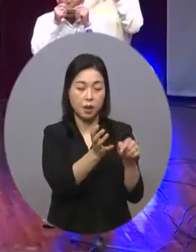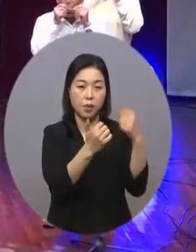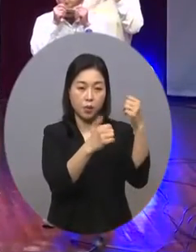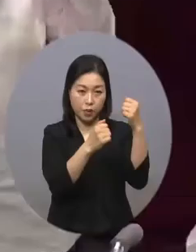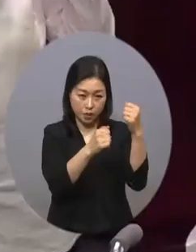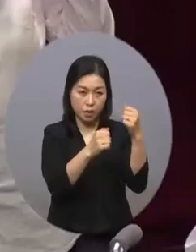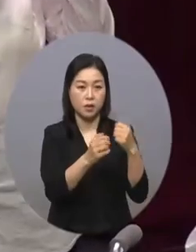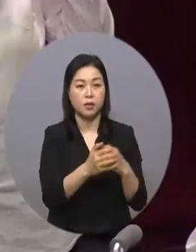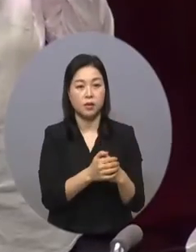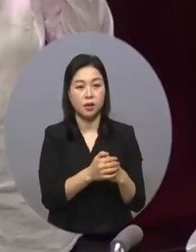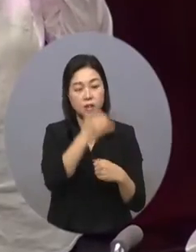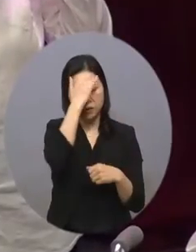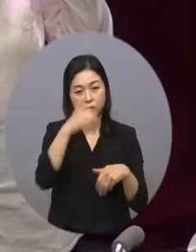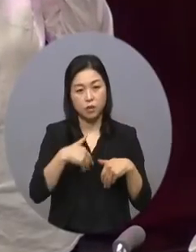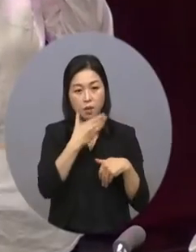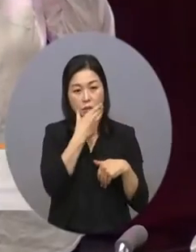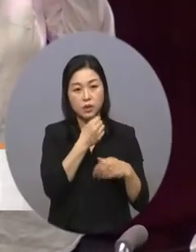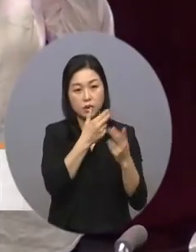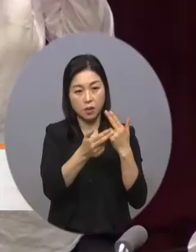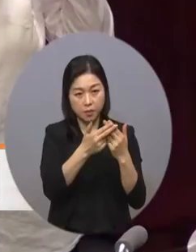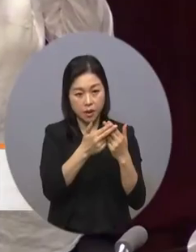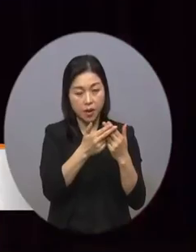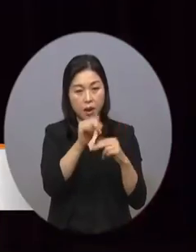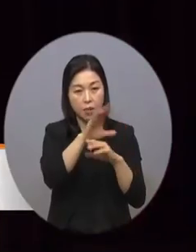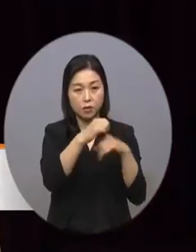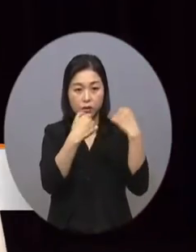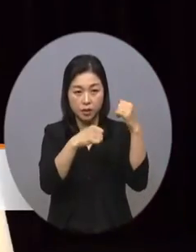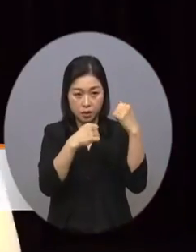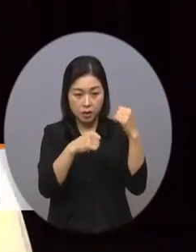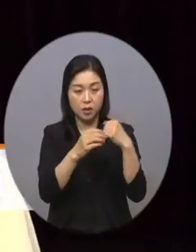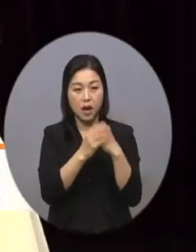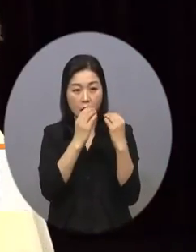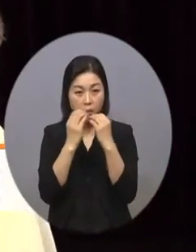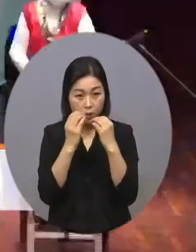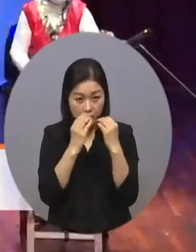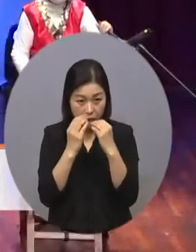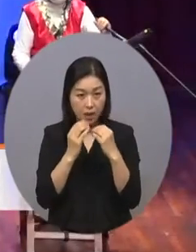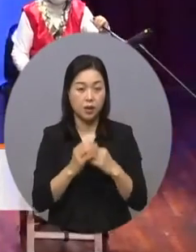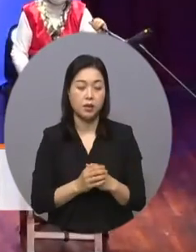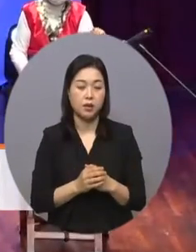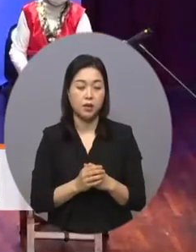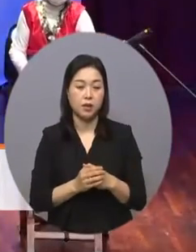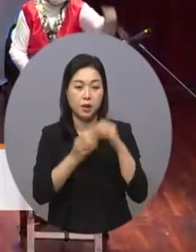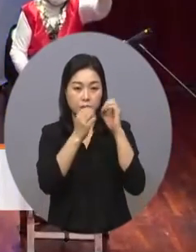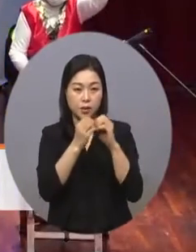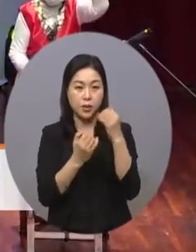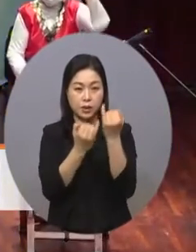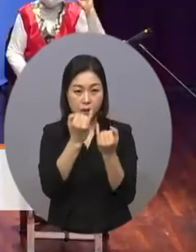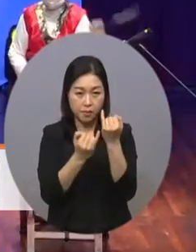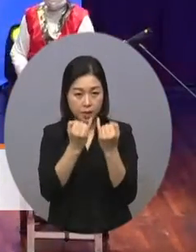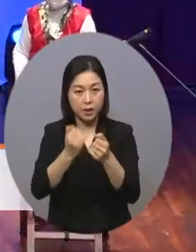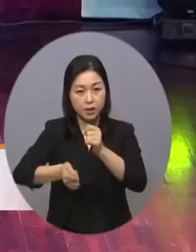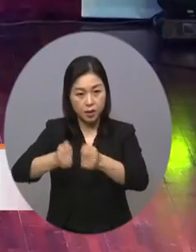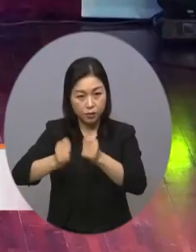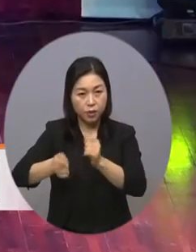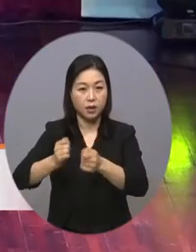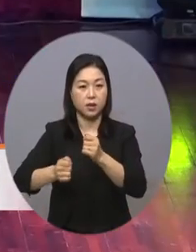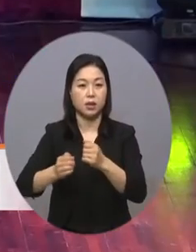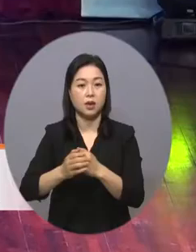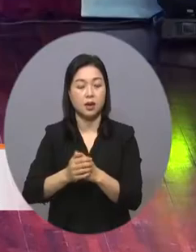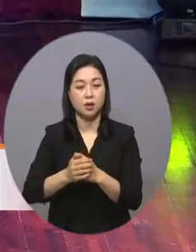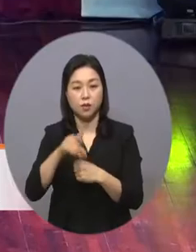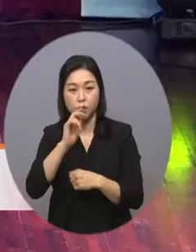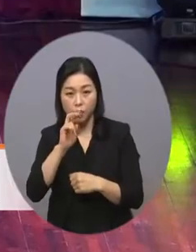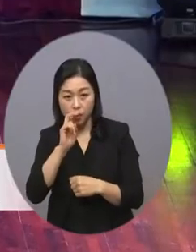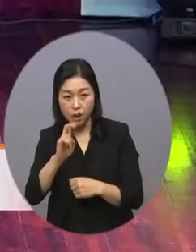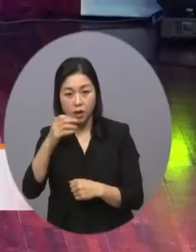시작되어 충남복지협회의 방송댄스, 하모니카 공연을 비롯한 민요자매, 당군안타, 바퀴 달린